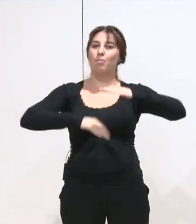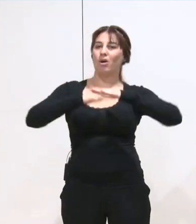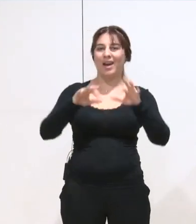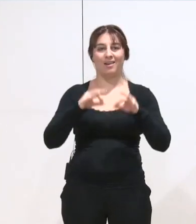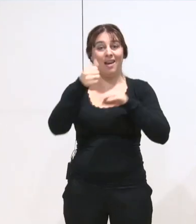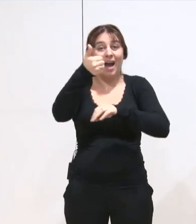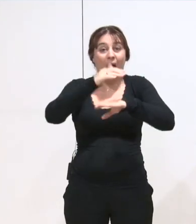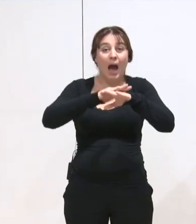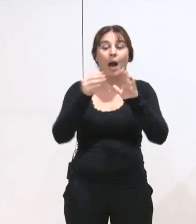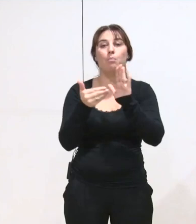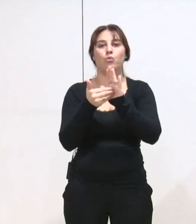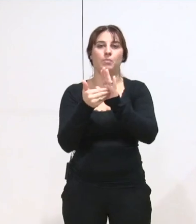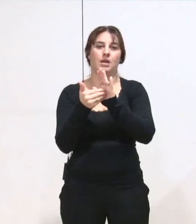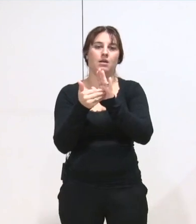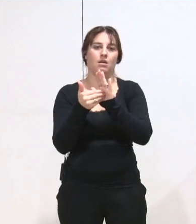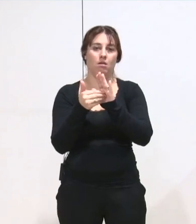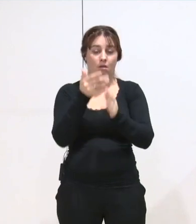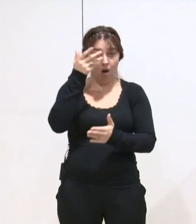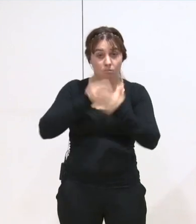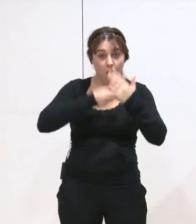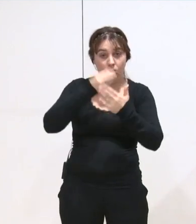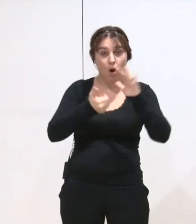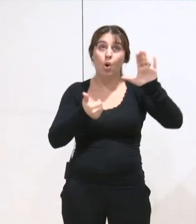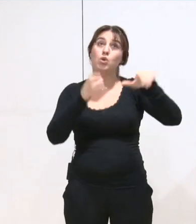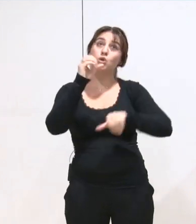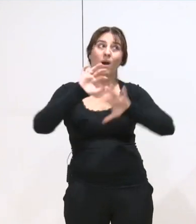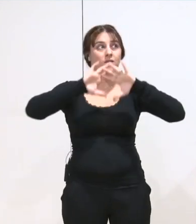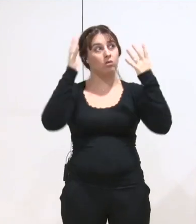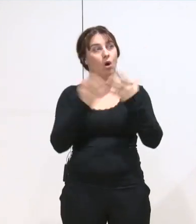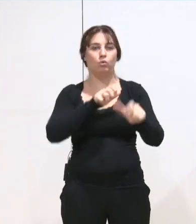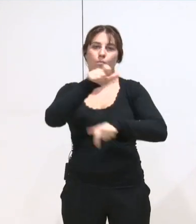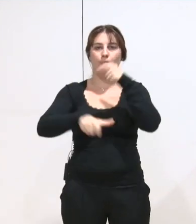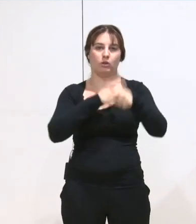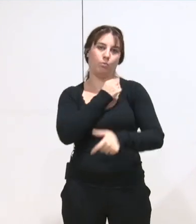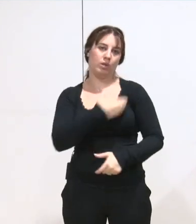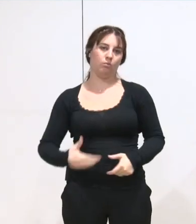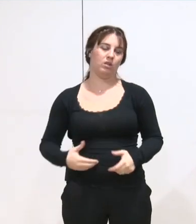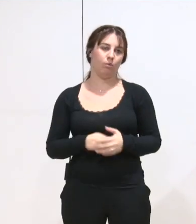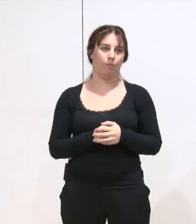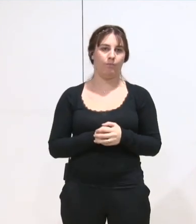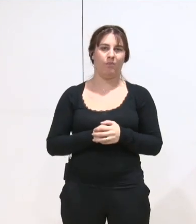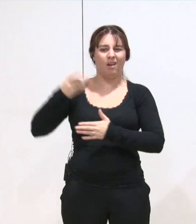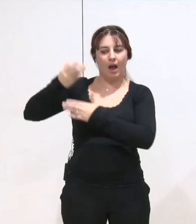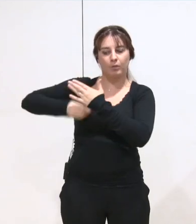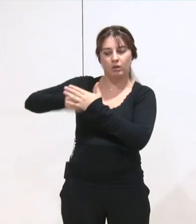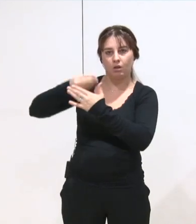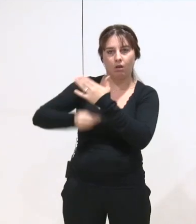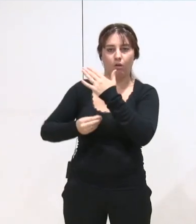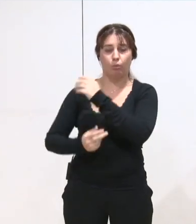1 pour 1000, ce qui voudrait dire qu'il nous manque une soixantaine de policiers municipaux, une démotivation et un absentéisme